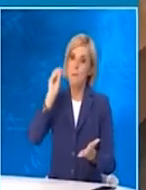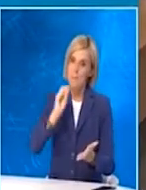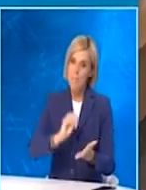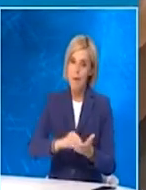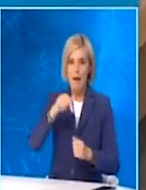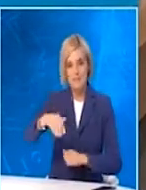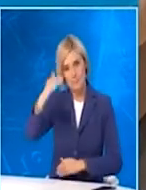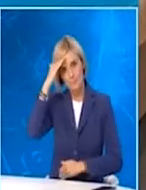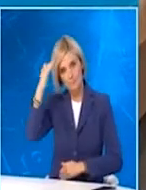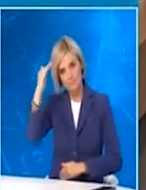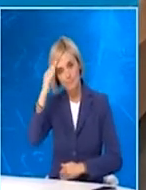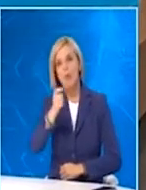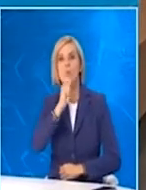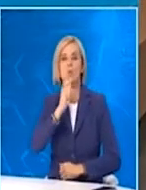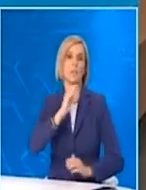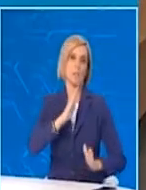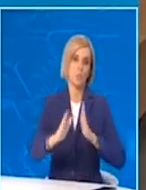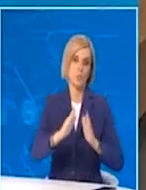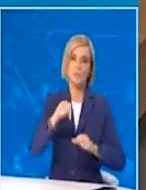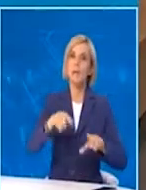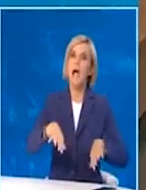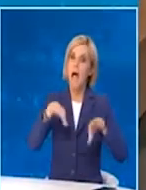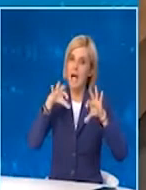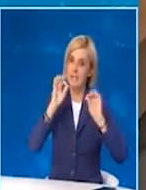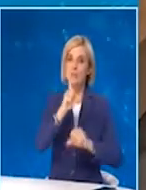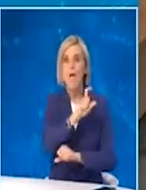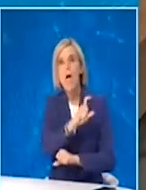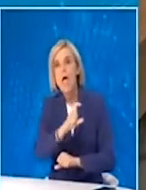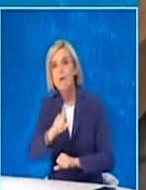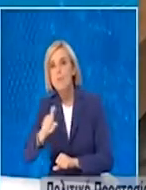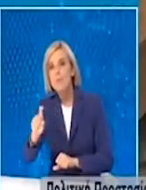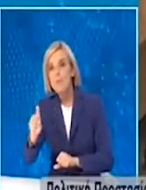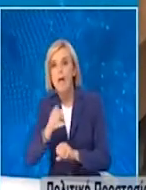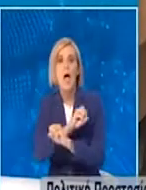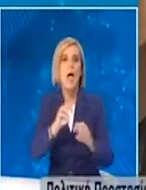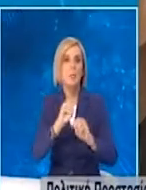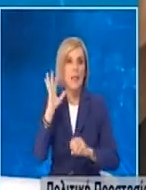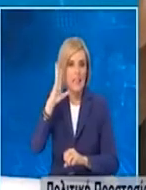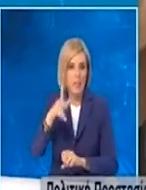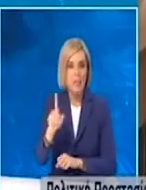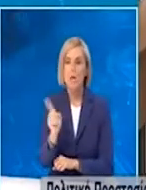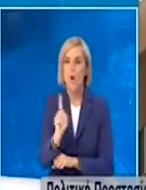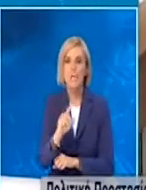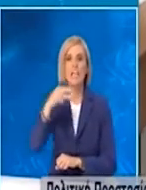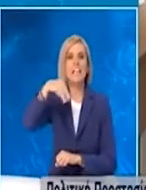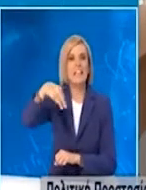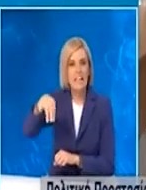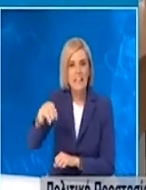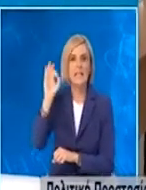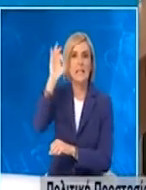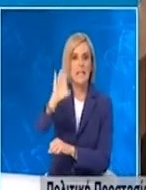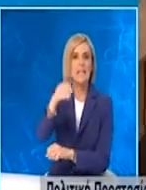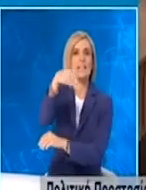εφιστώντας την προσοχή τους στα μέτρα υγιεινής και προστασίας, προκειμένου η χώρα μας να συνεχίσει να βρίσκεται σε ένα καλό υγειονομικά